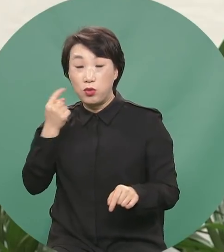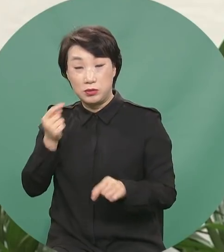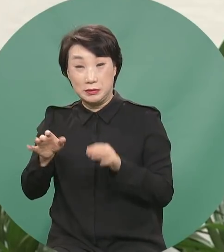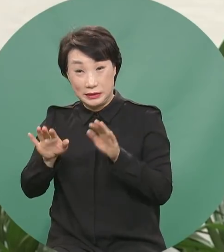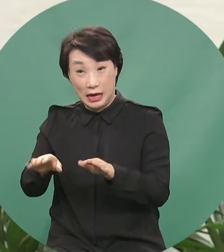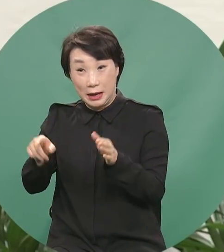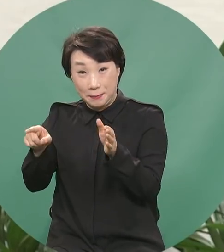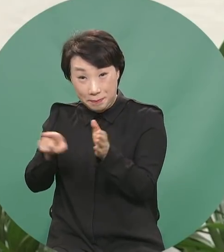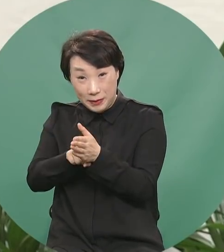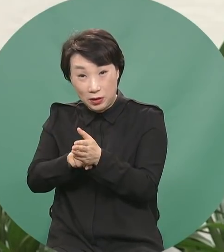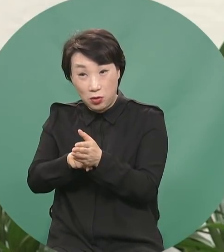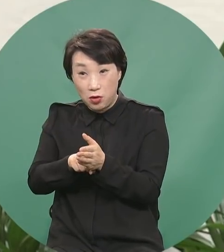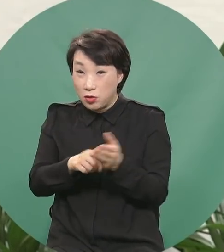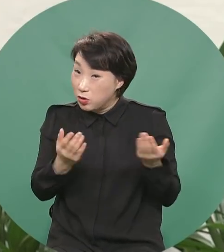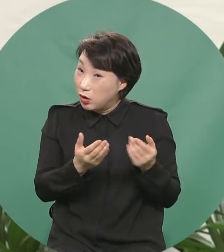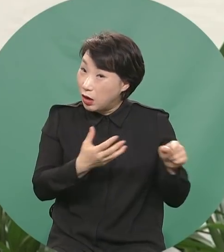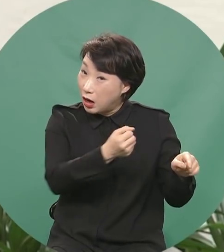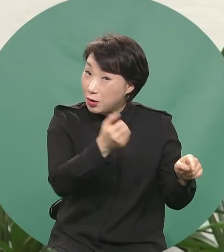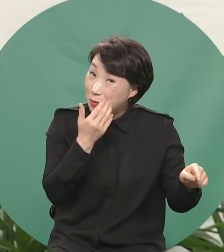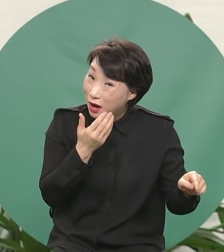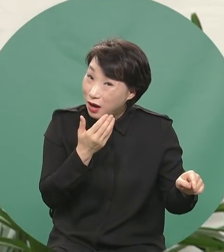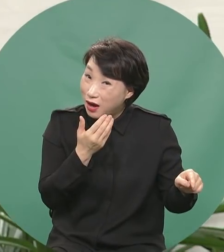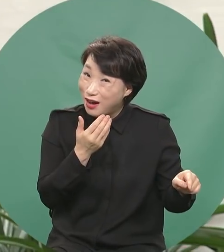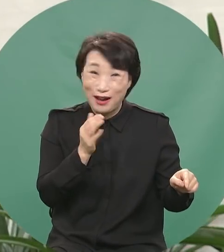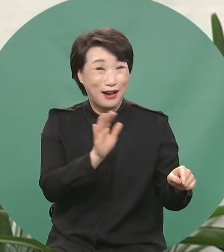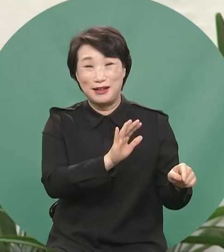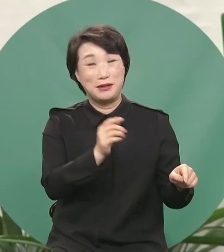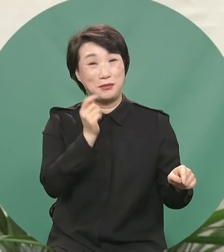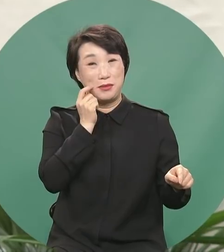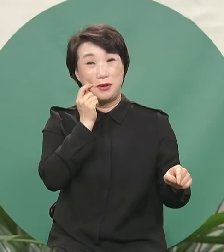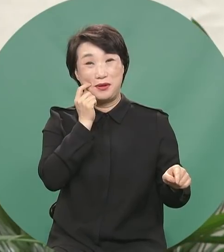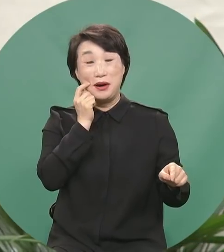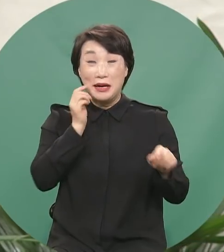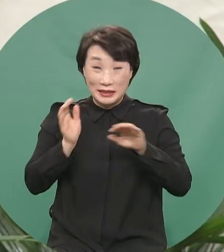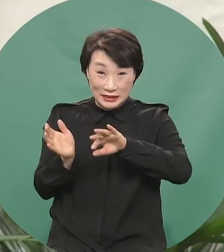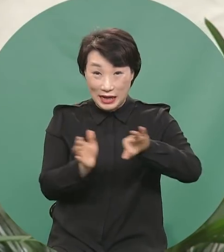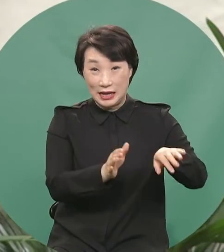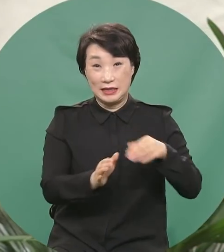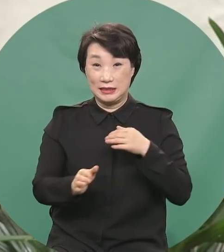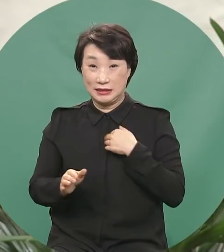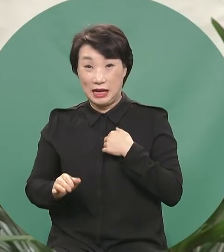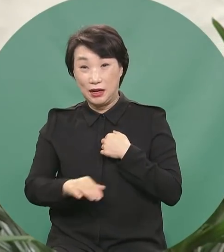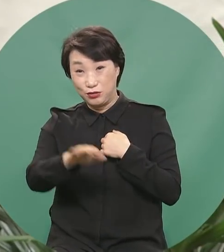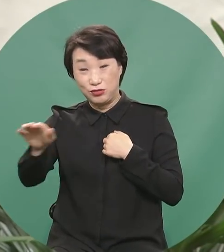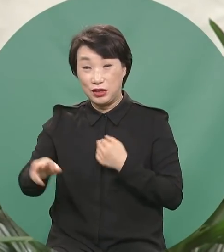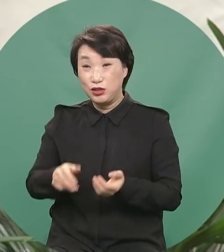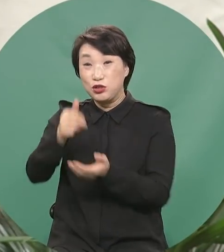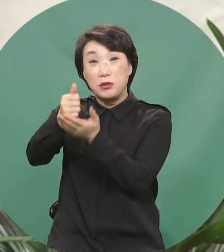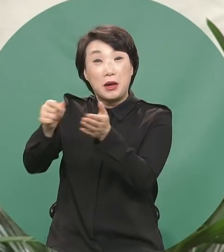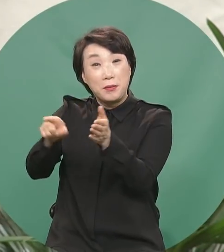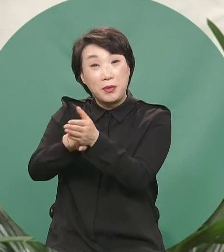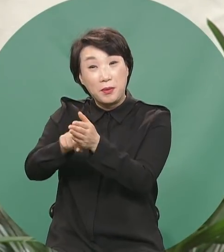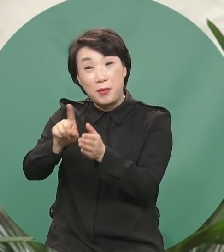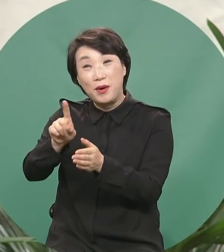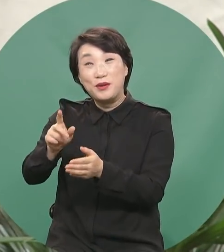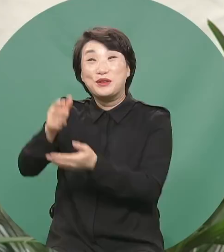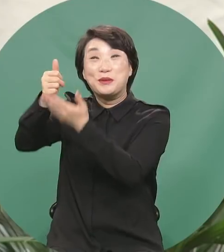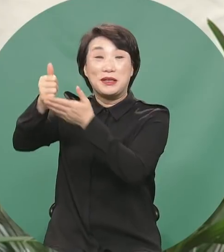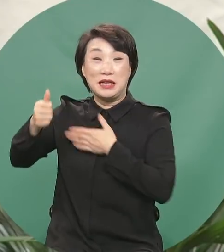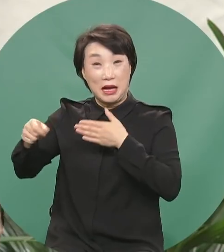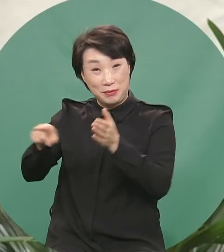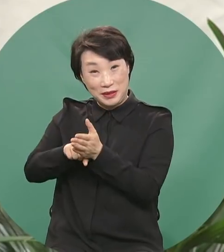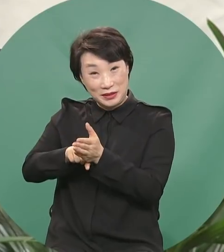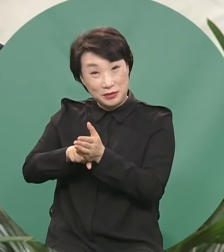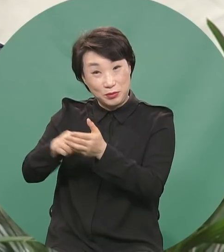신뢰하고 역사할 수 있겠는가? 내가 주님을 믿는 것은 주님이 나를